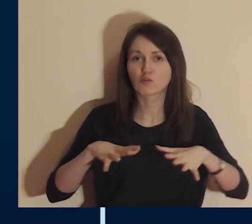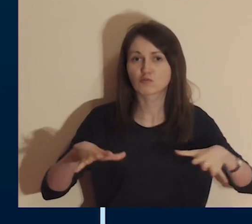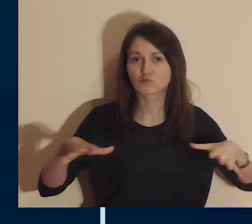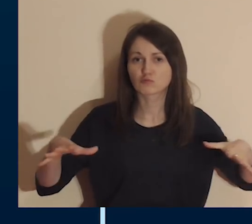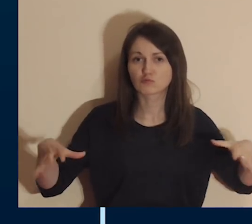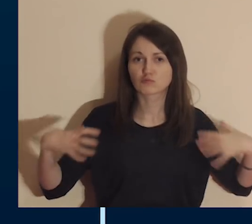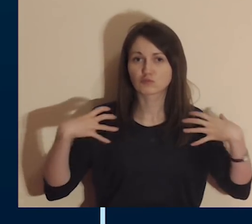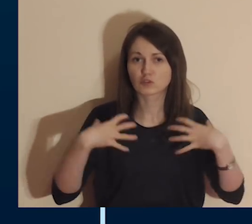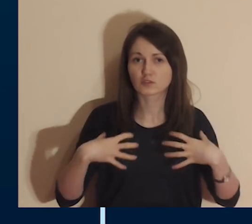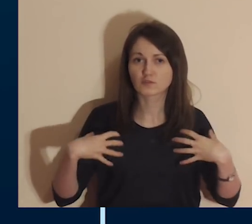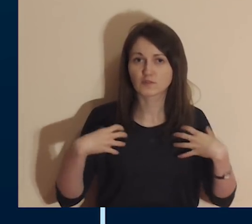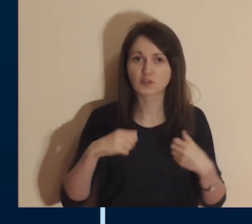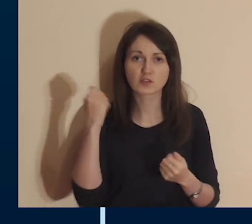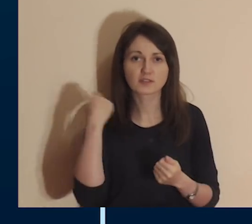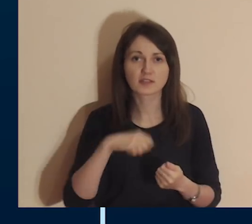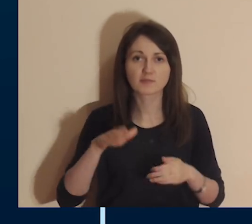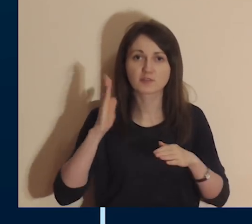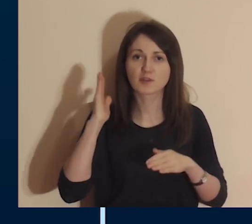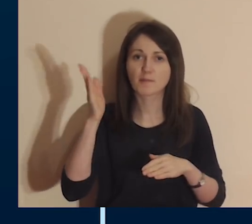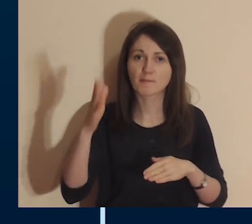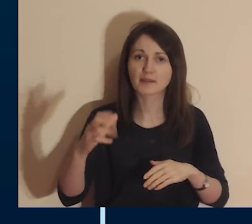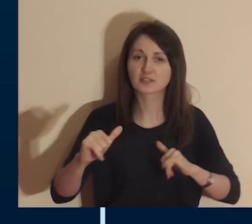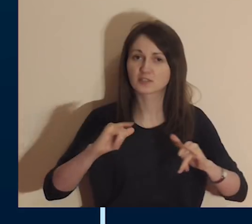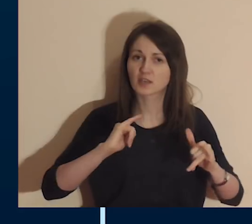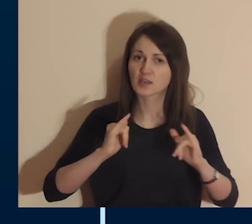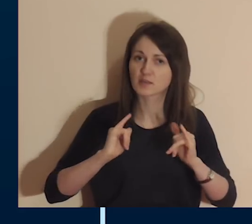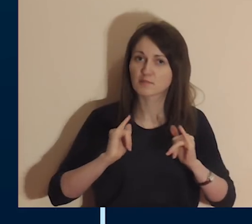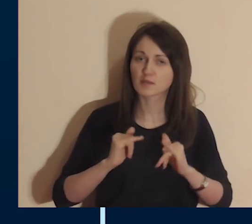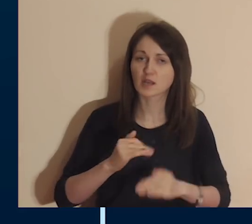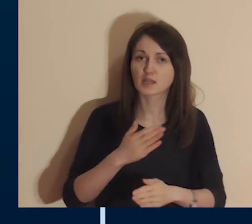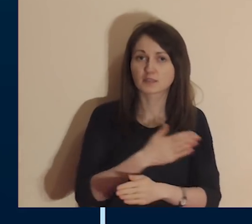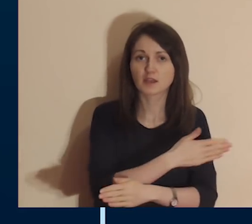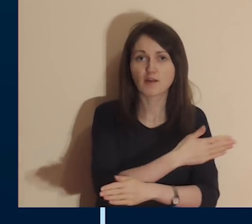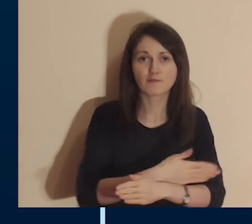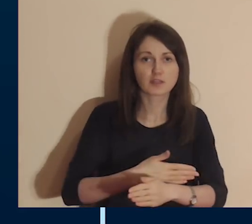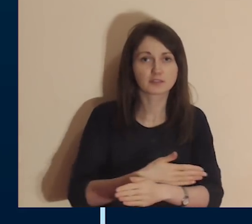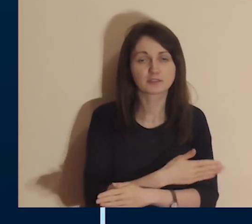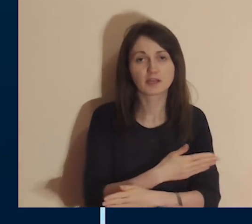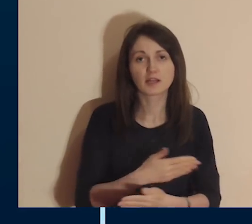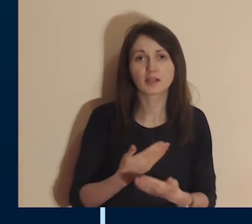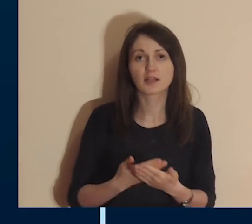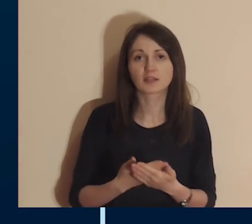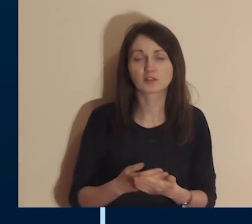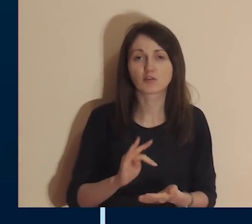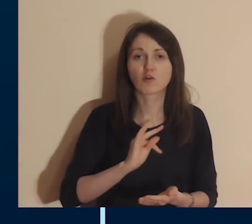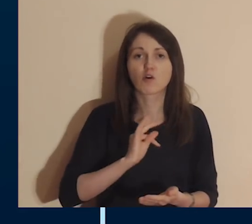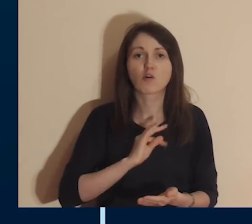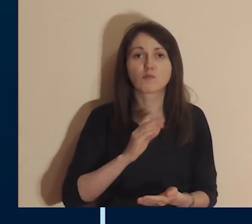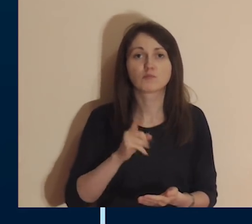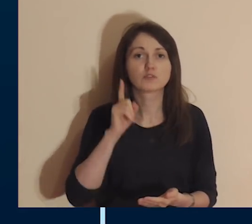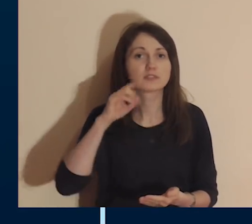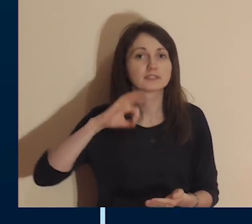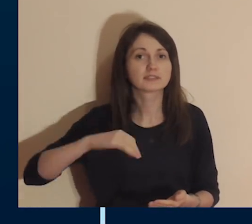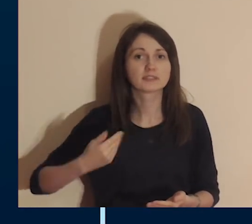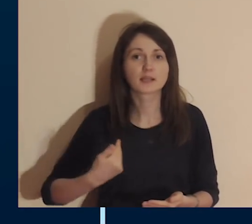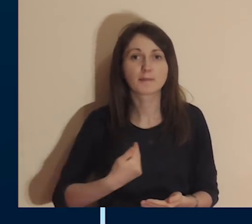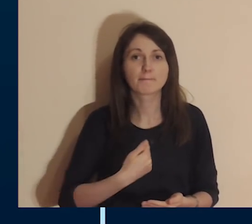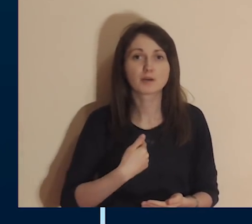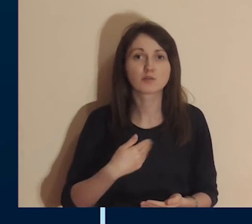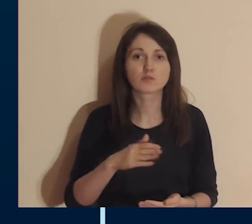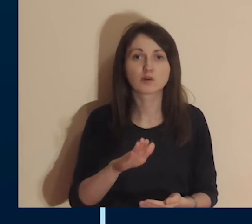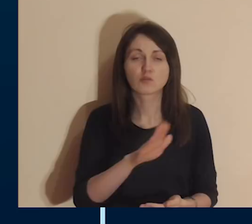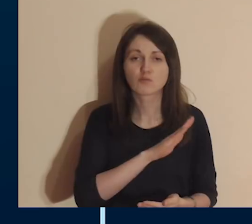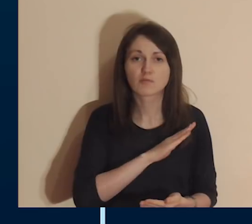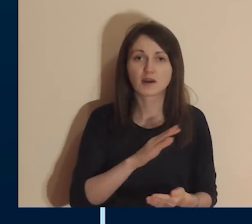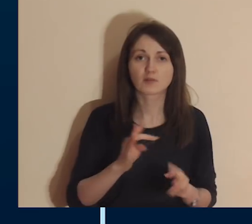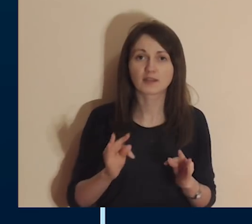nogi. Przyprowadźcie utuczone ciele i zabijcie. Będziemy ucztować i weselić się, ponieważ Ten